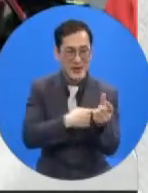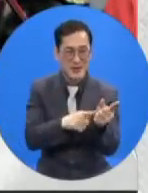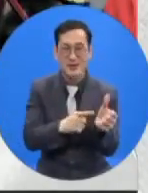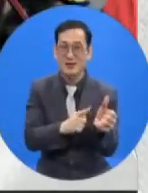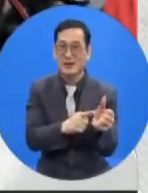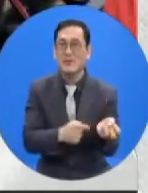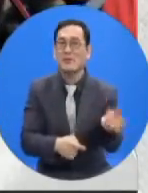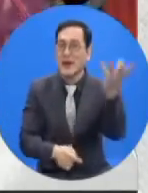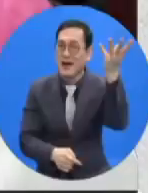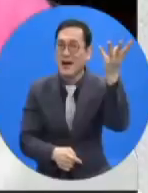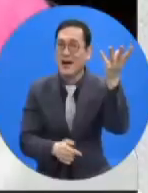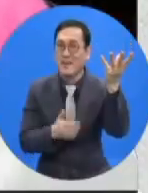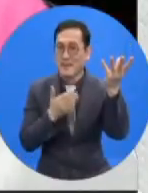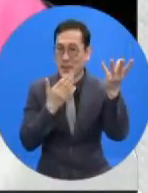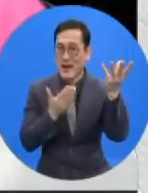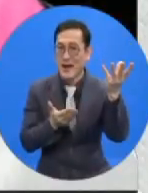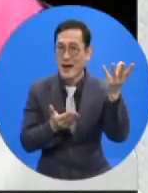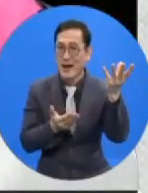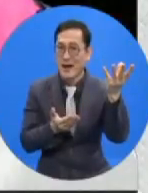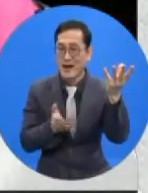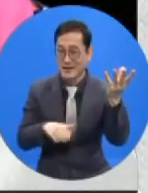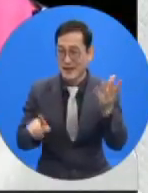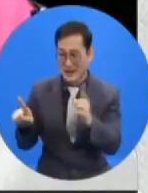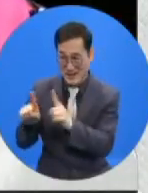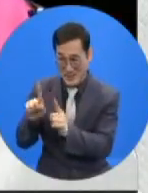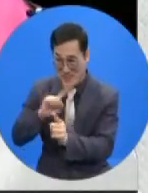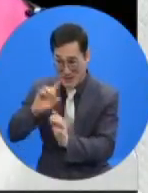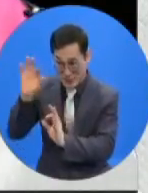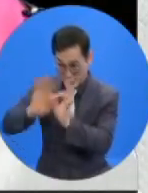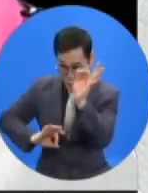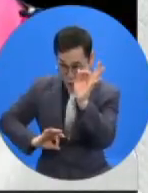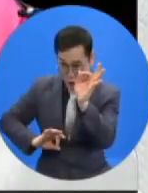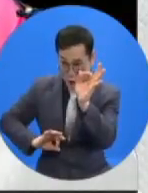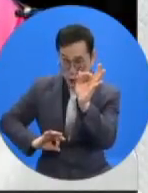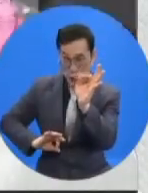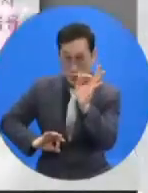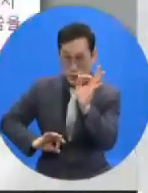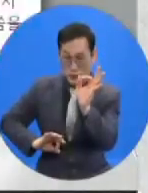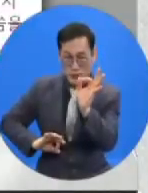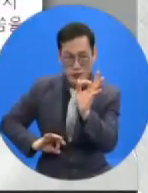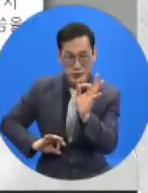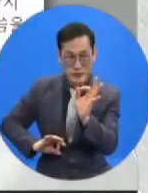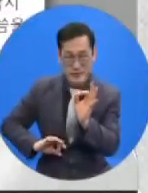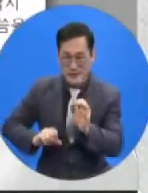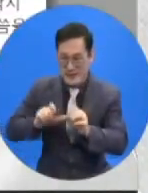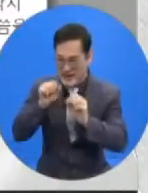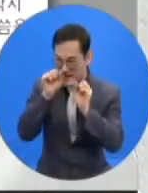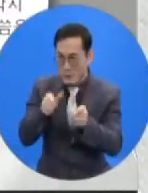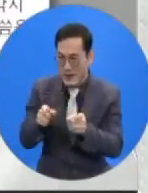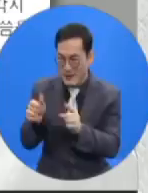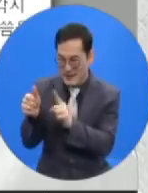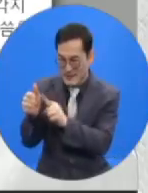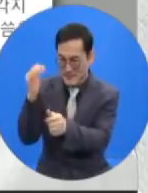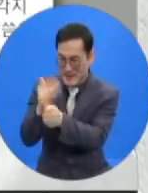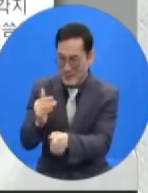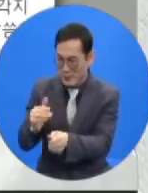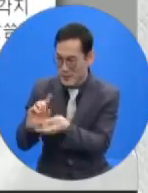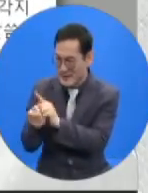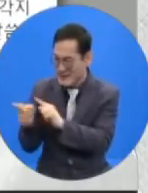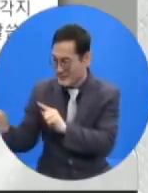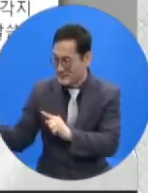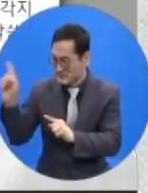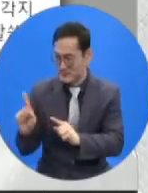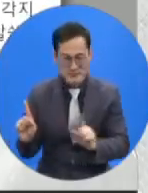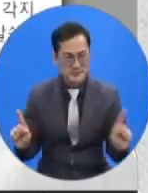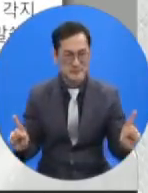전략적으로 노발 대발을 빙자해서 저 지역이 새로운 선거 구도가 좀 만들어져 버리는, 무소속 대 지금 민주당 후보의